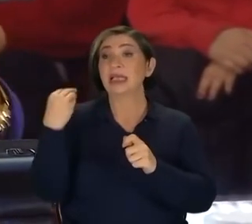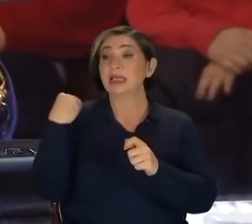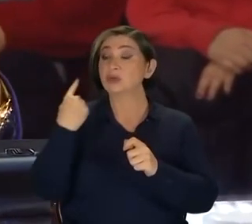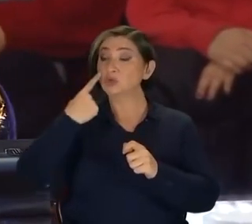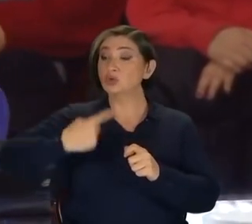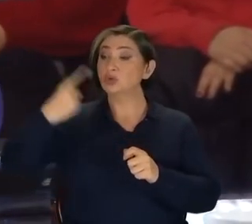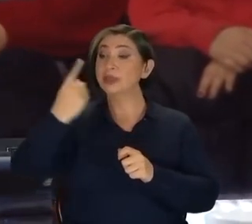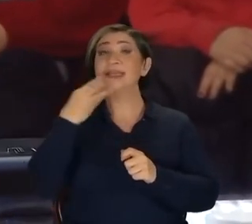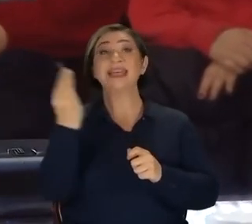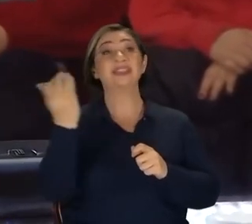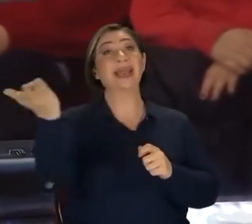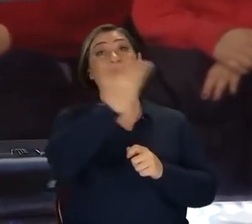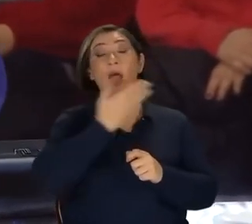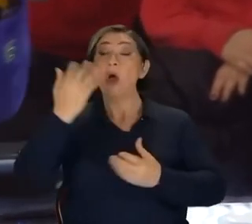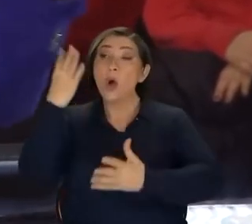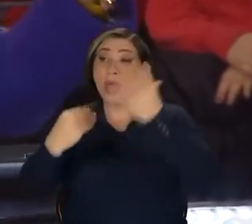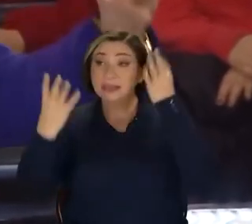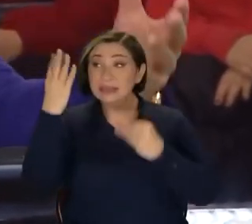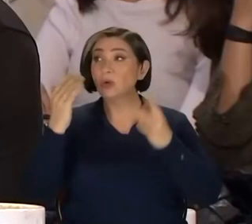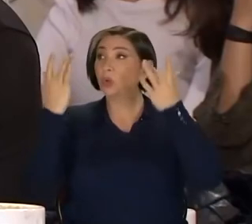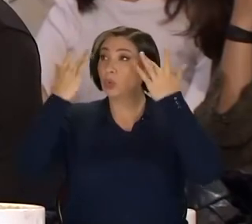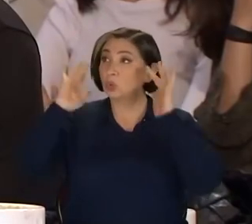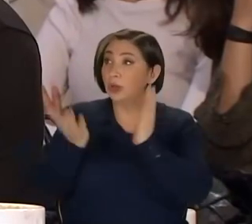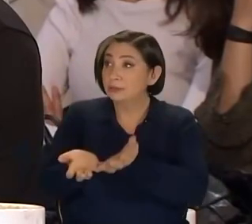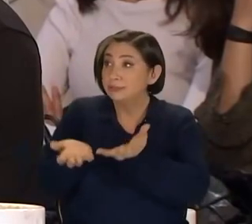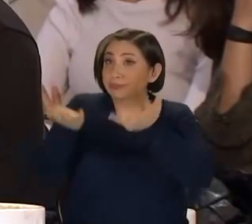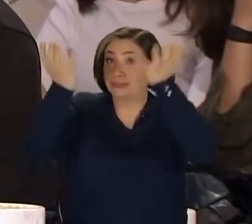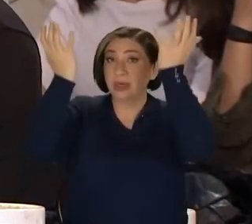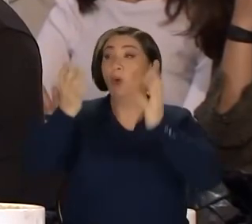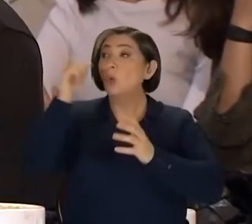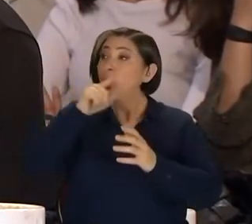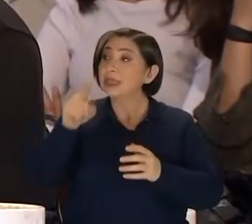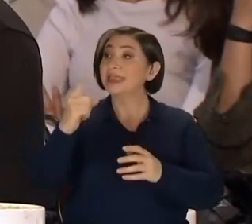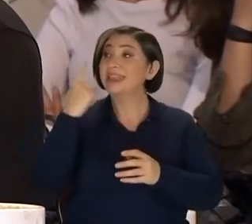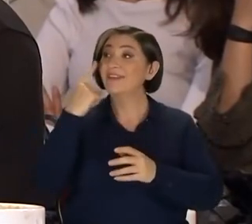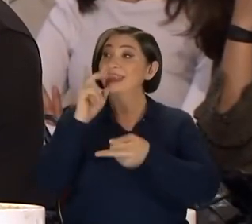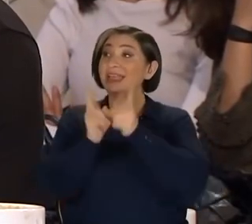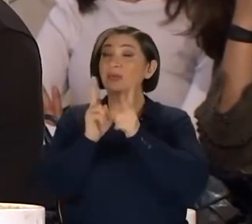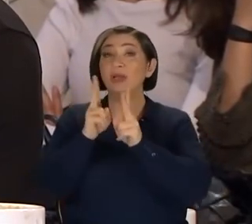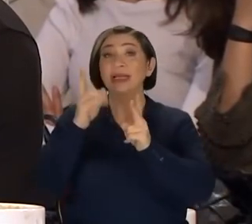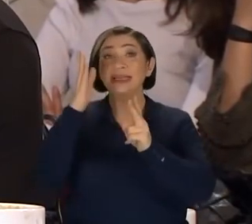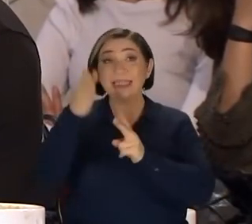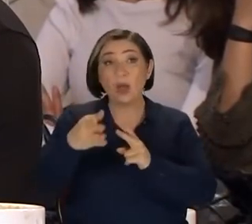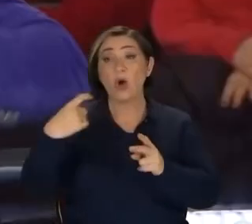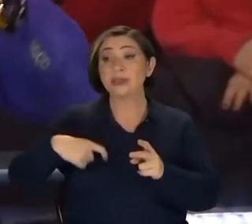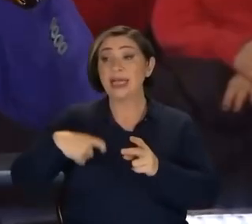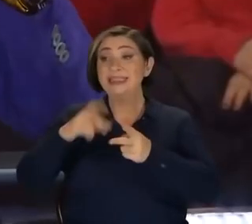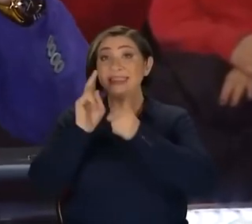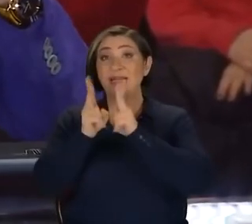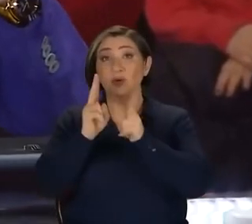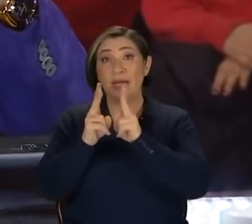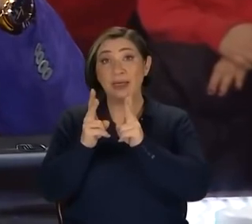Yeni cumhuriyetin gençlerine öğrensinler, kültürleri artsın filan. Onun için devlet tiyatroları gitti. Onun için özel